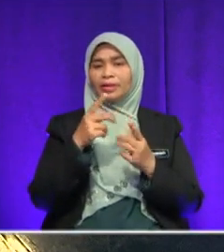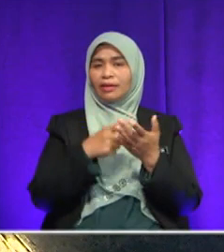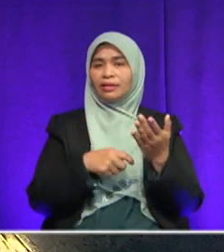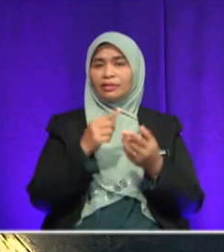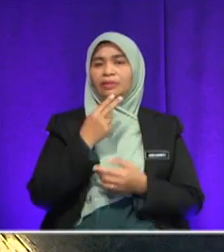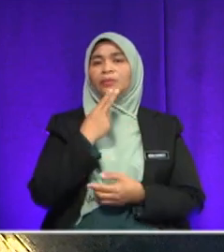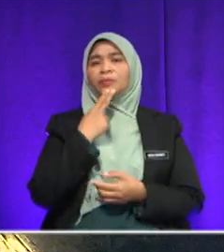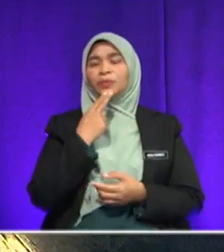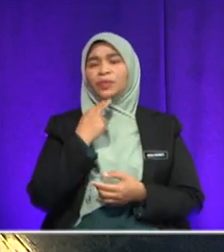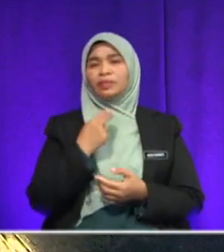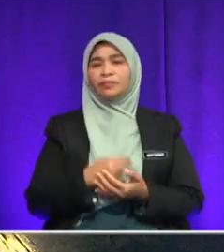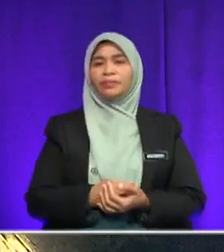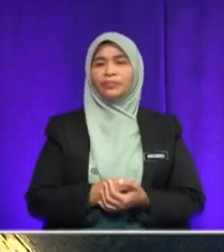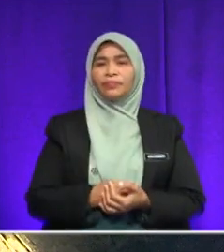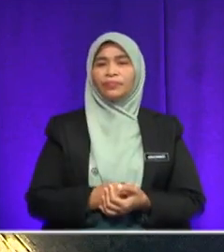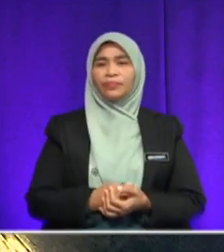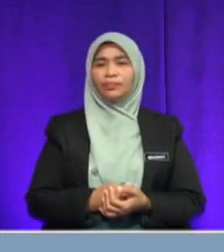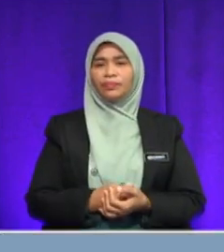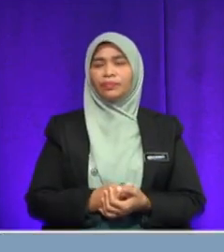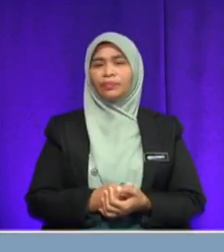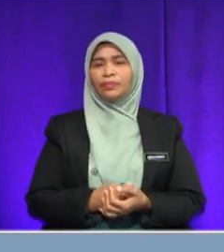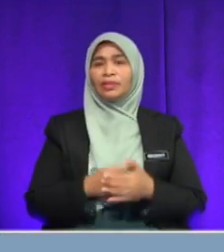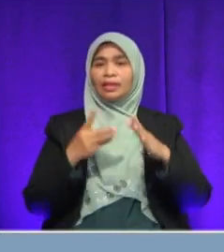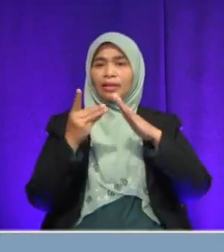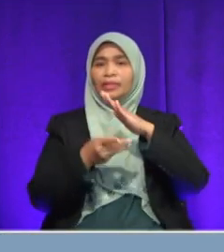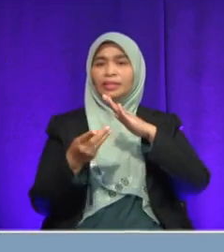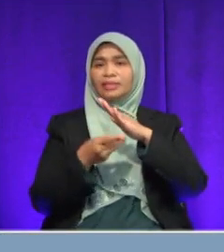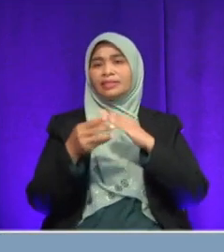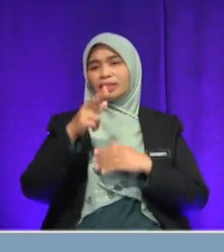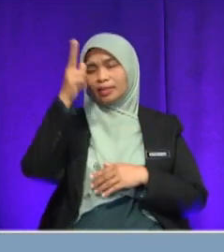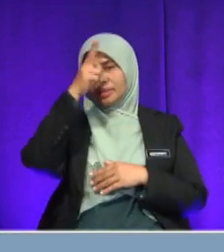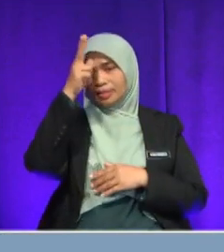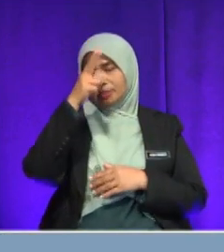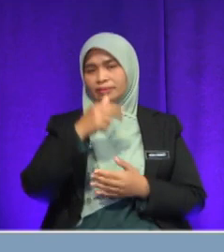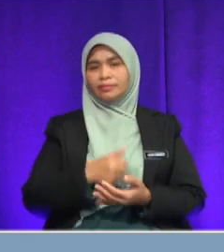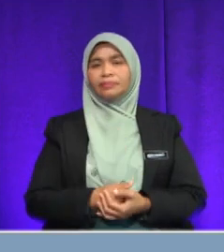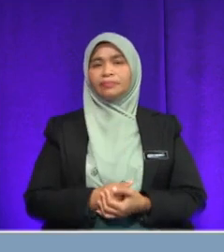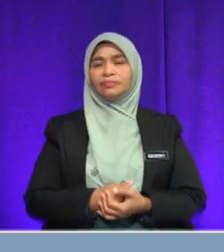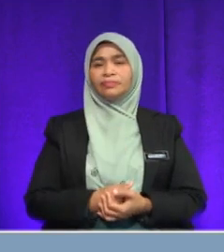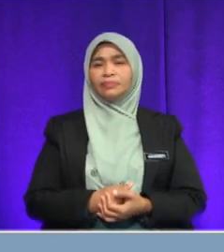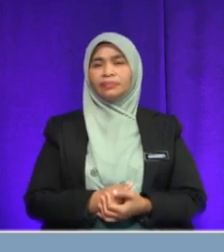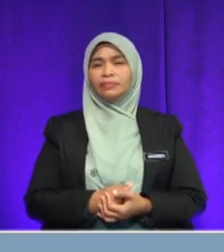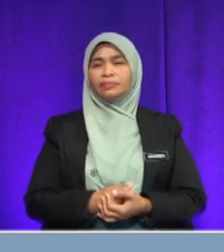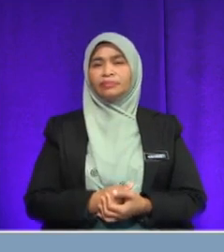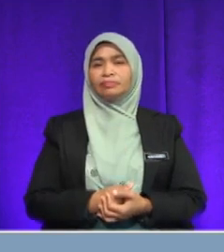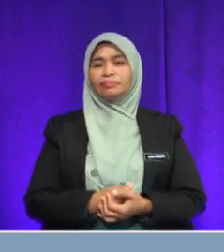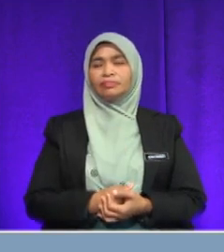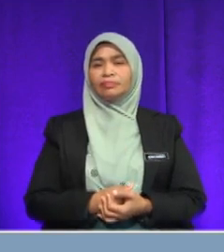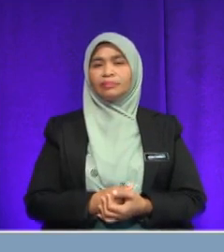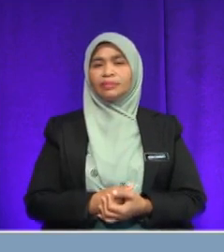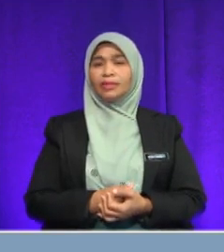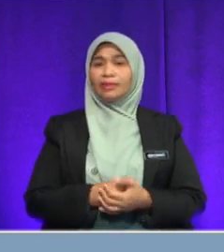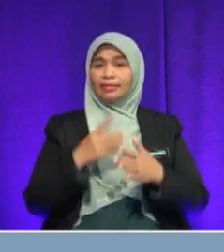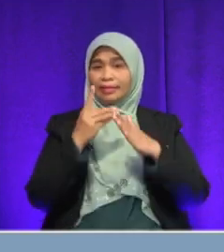cuba Syah. Boleh cikgu saya. Yep. Dasar kerajaan cikgu, C. Okey, jawapan dia adalah C. Betul Syah, dasar kerajaanlah.